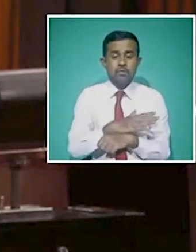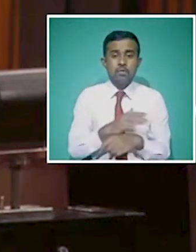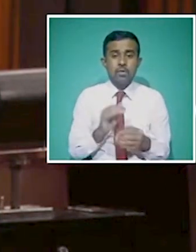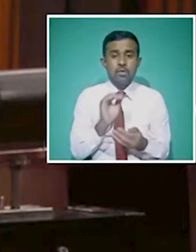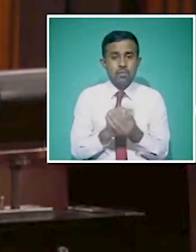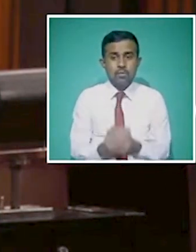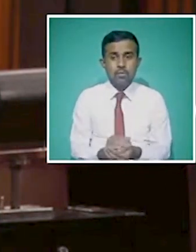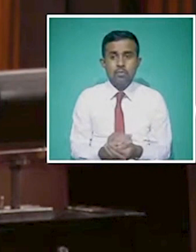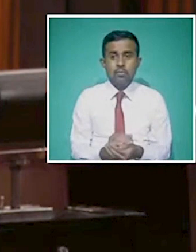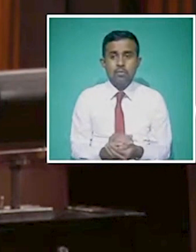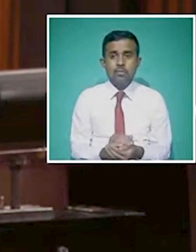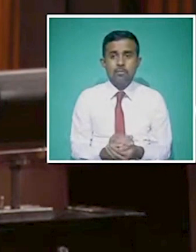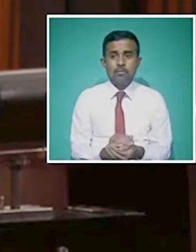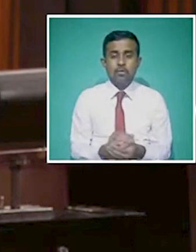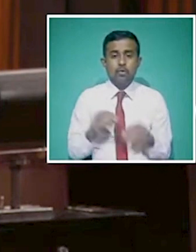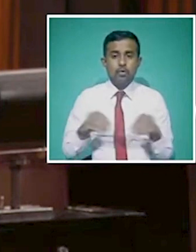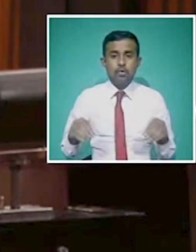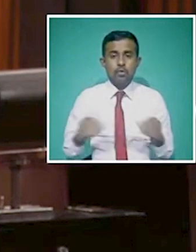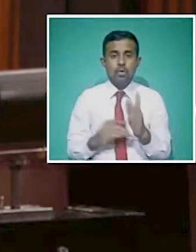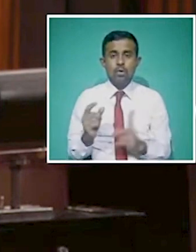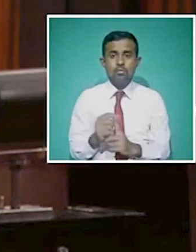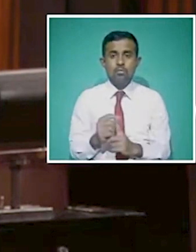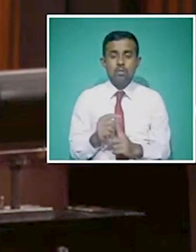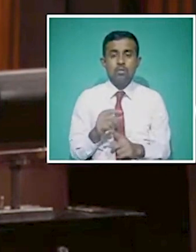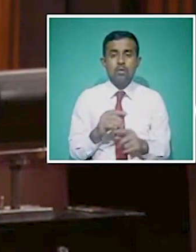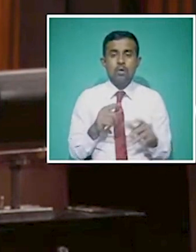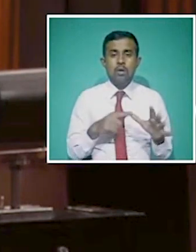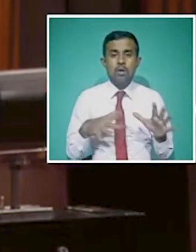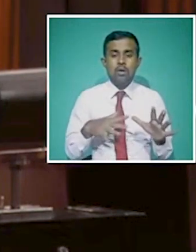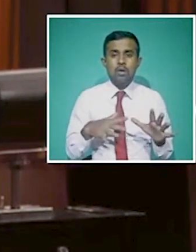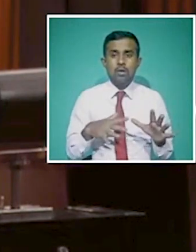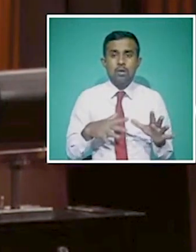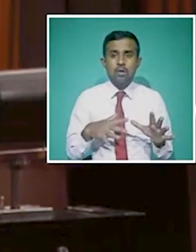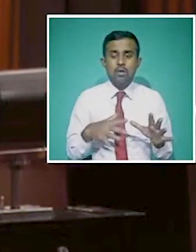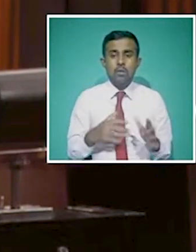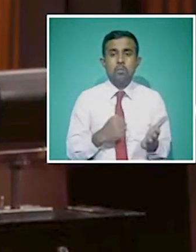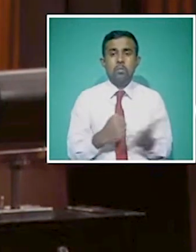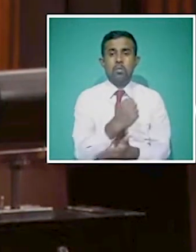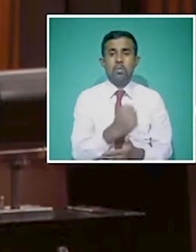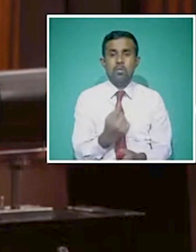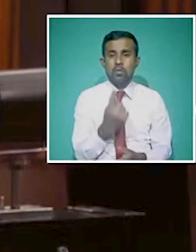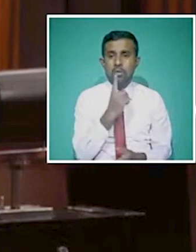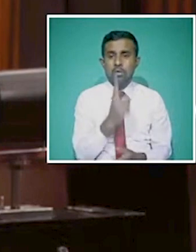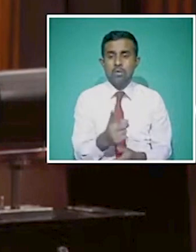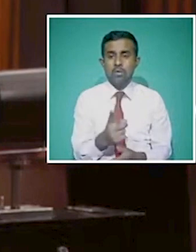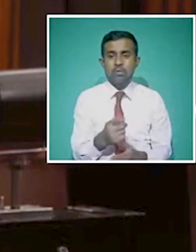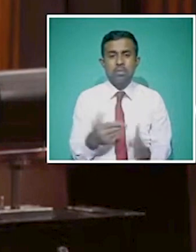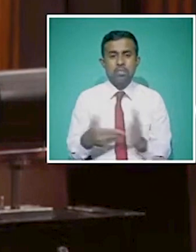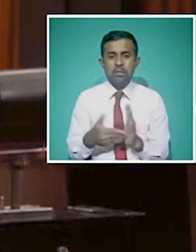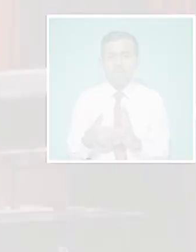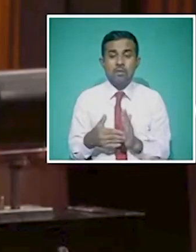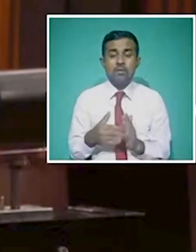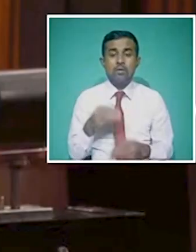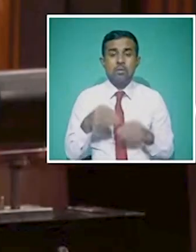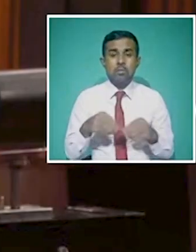සතුන් ආරක්ෂා කරන්න. හැබැයි කෘෂිකර්ම මාත්‍යංශය ගත්තම මේ සතුන් ඇවිල්ලා මේගොල්ලන් ක්‍රිමිනාශනය කරන්න ඕනේ. එහෙම නැත්නම් මේ සතු කරදරයක්. They're a